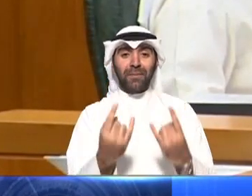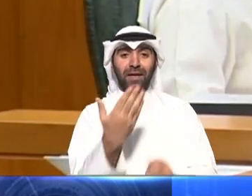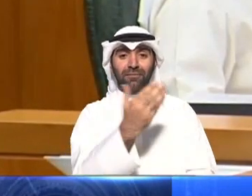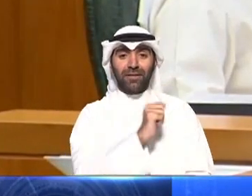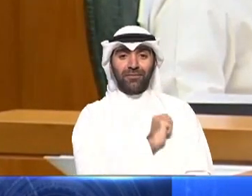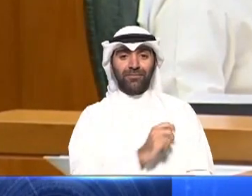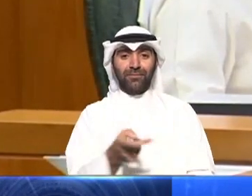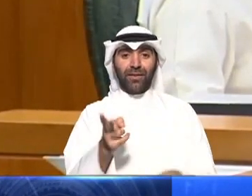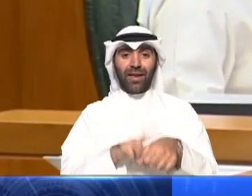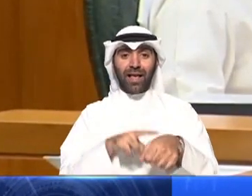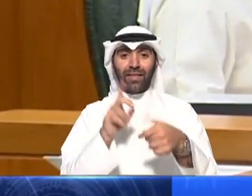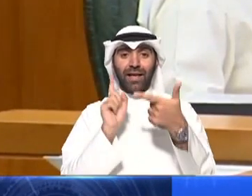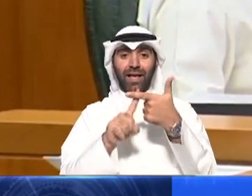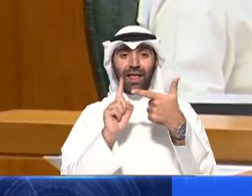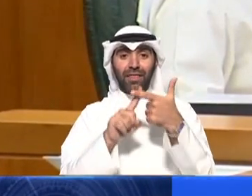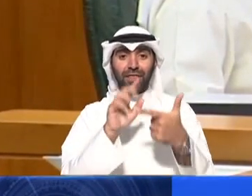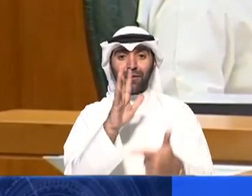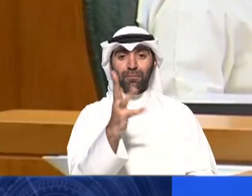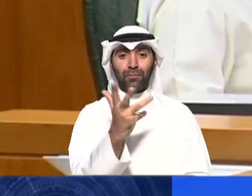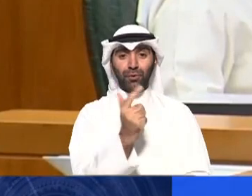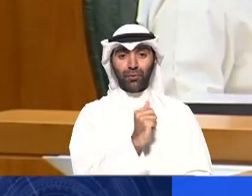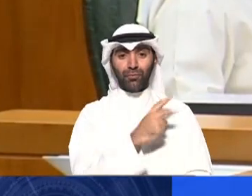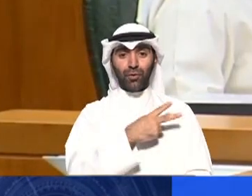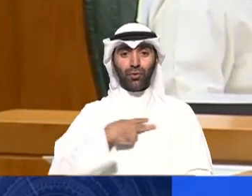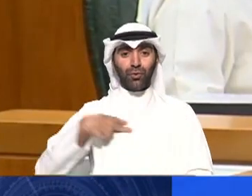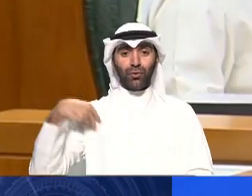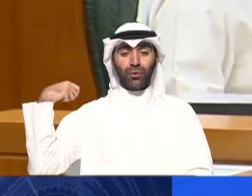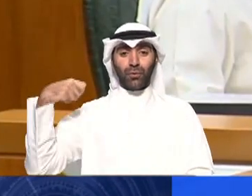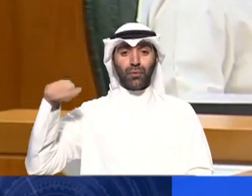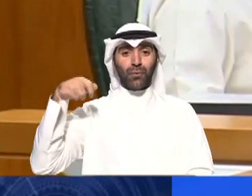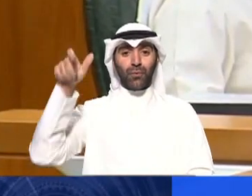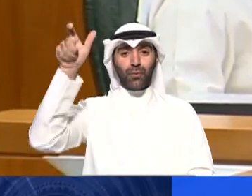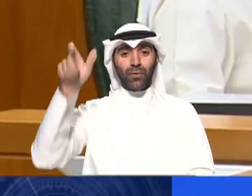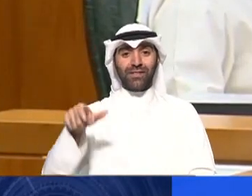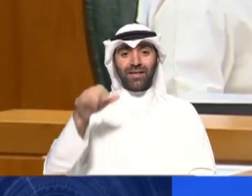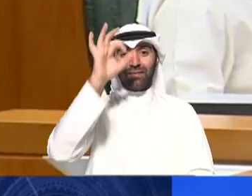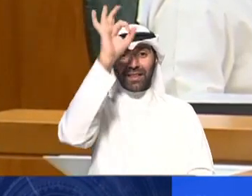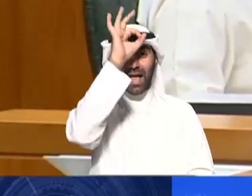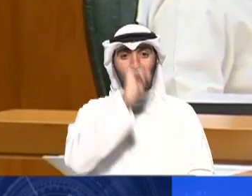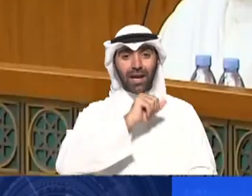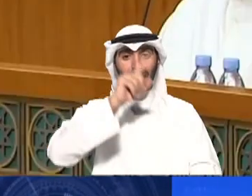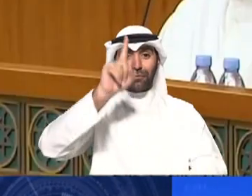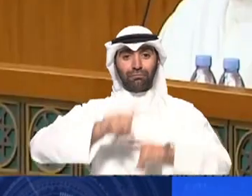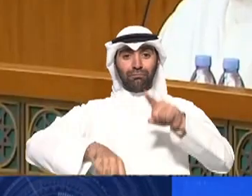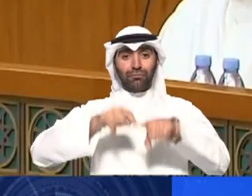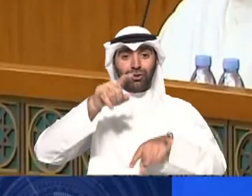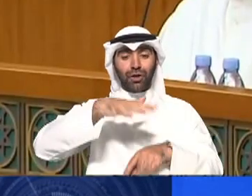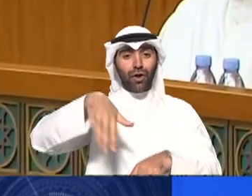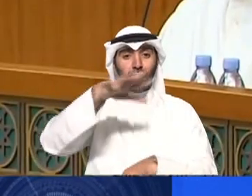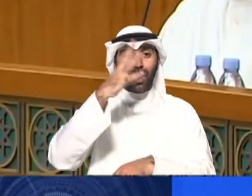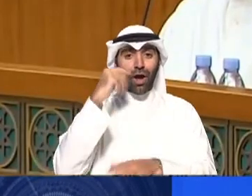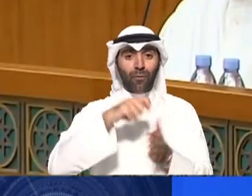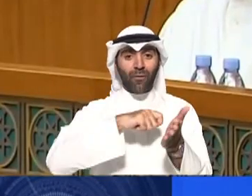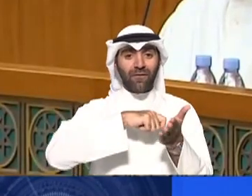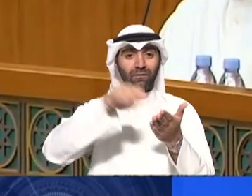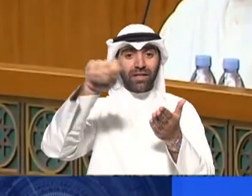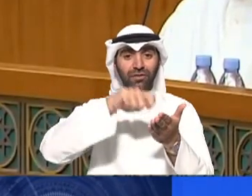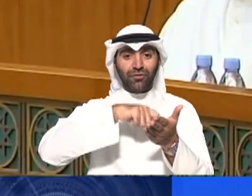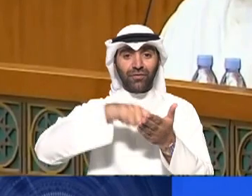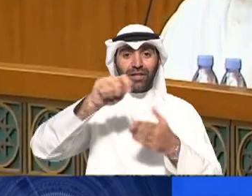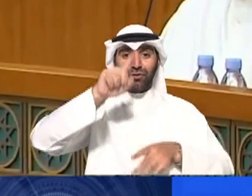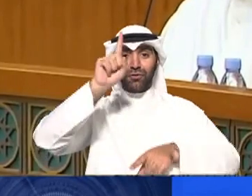الآخر الثاني، وهو يمكن كان موجه إلى نائب رئيس مجلس الوزراء ووزير الداخلية ووزير وزير الدولة لشؤون مجلس الوزراء أنس